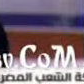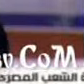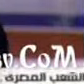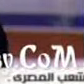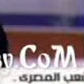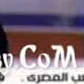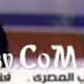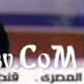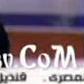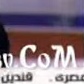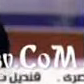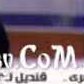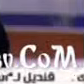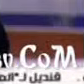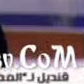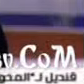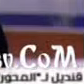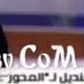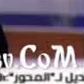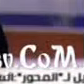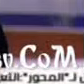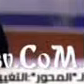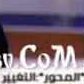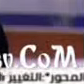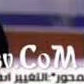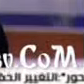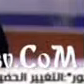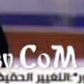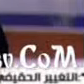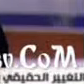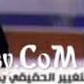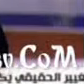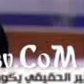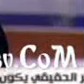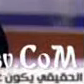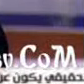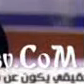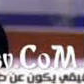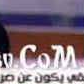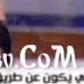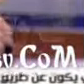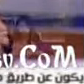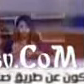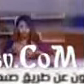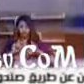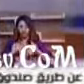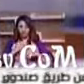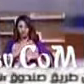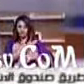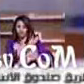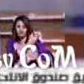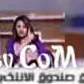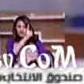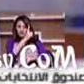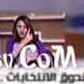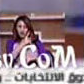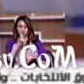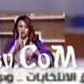14 شخص كان بينهم ضابط ومجند وده كان بسبب هتافات مؤيده واخرى معارضه